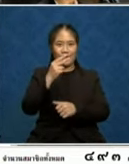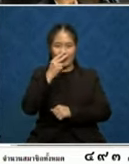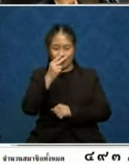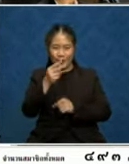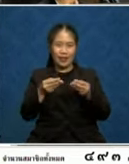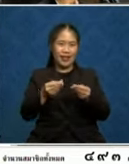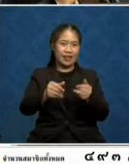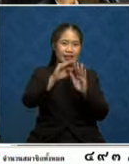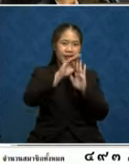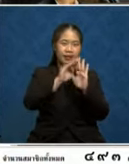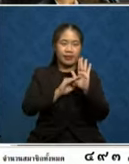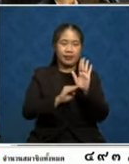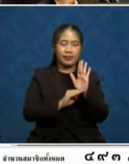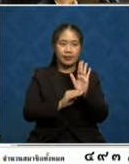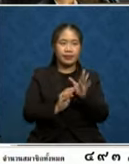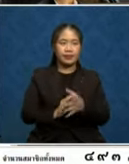ียด